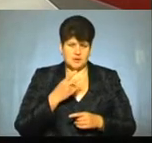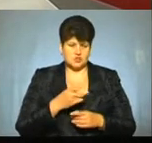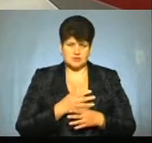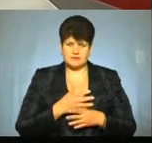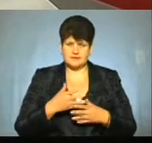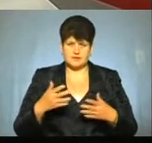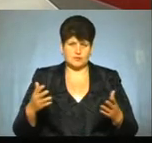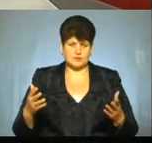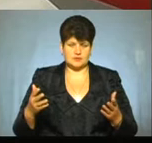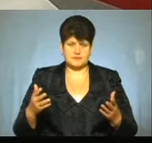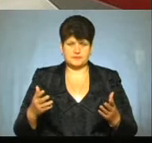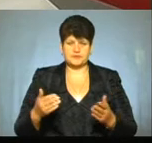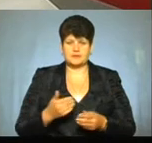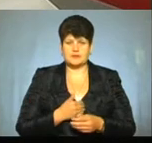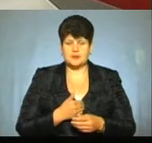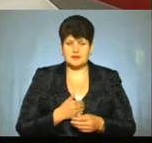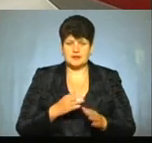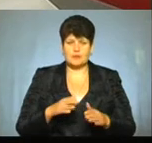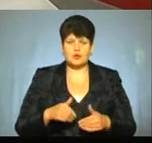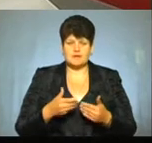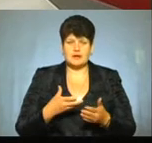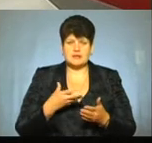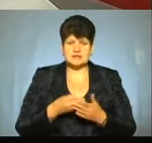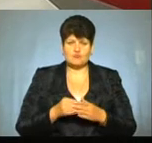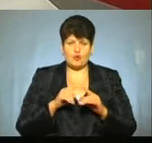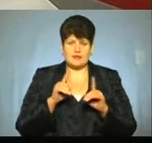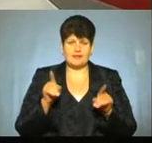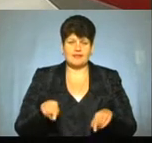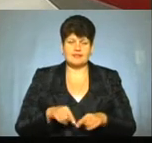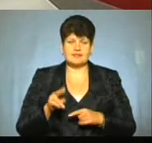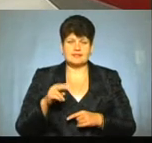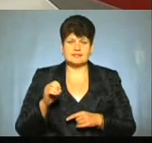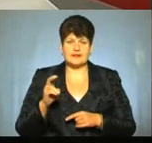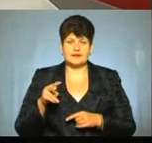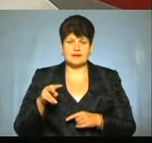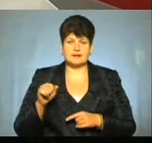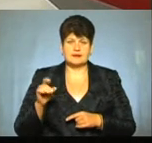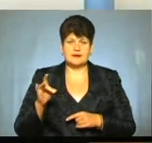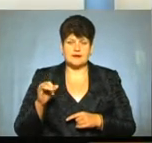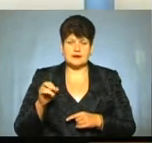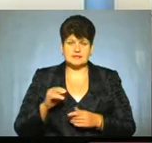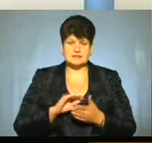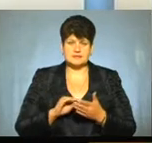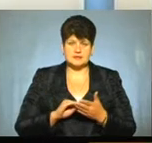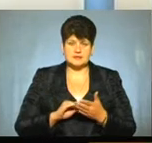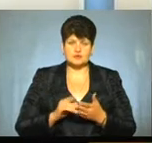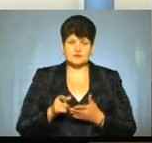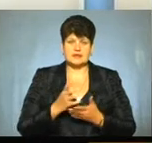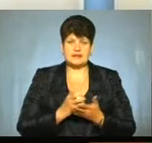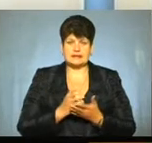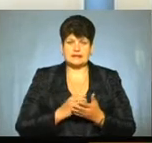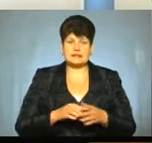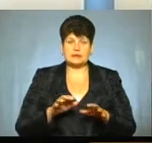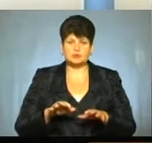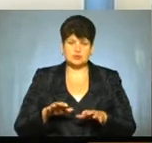велику кількість варіантів, претендентів, так, які навіть подавали свої декларації, що вже свідчило, тобто, де вони вказували, що вони є